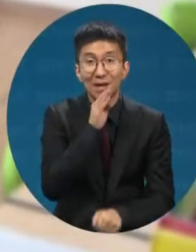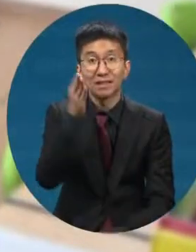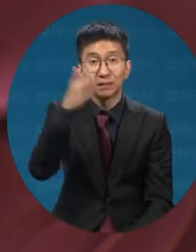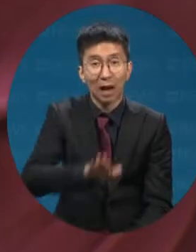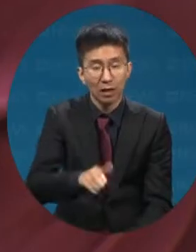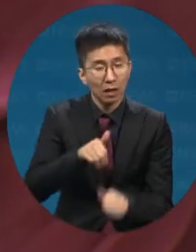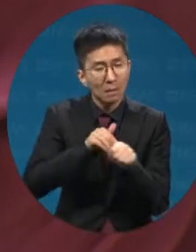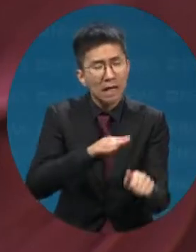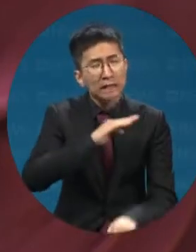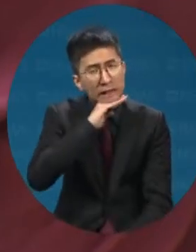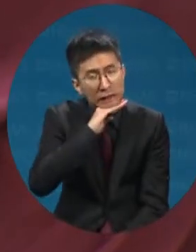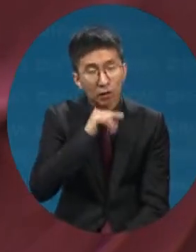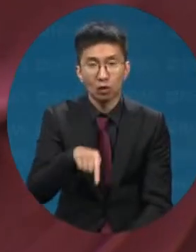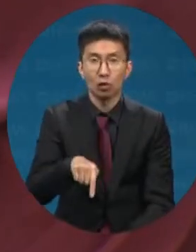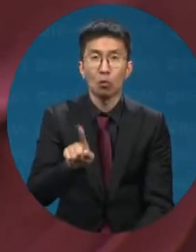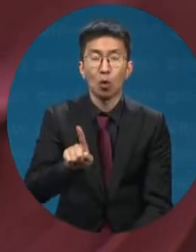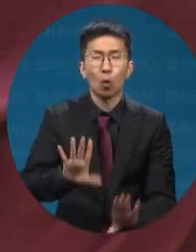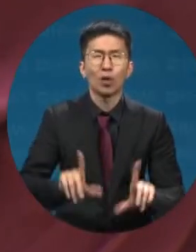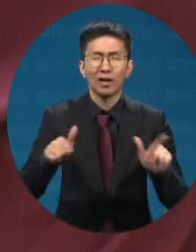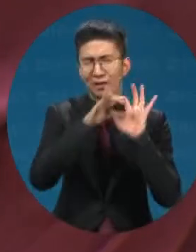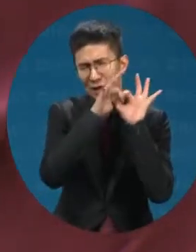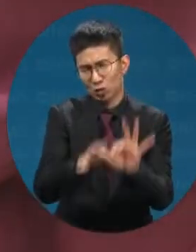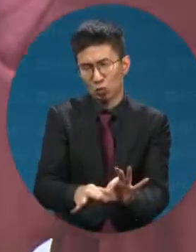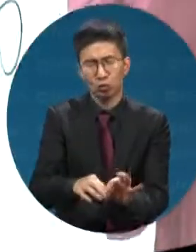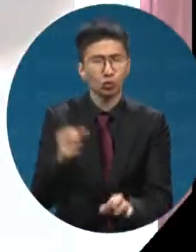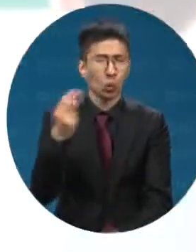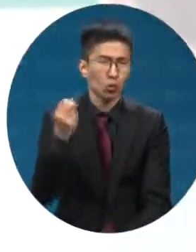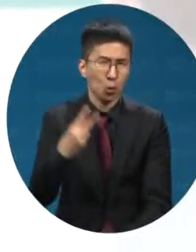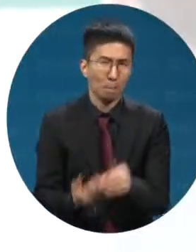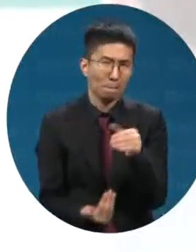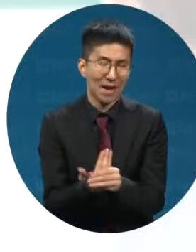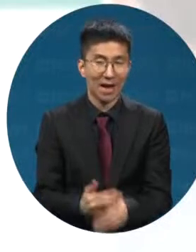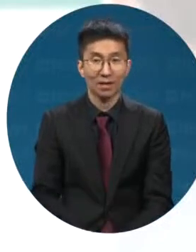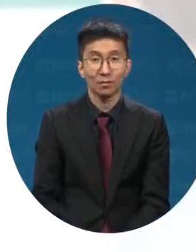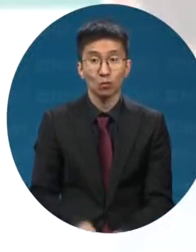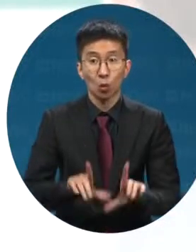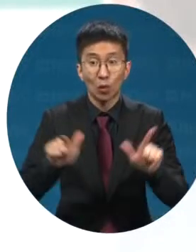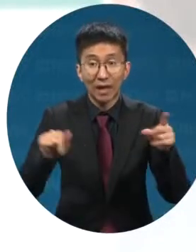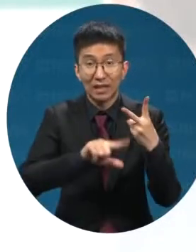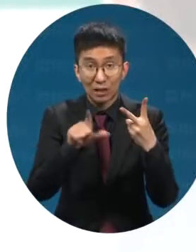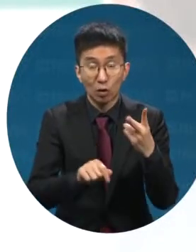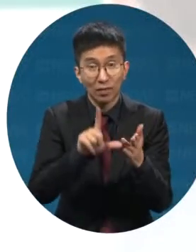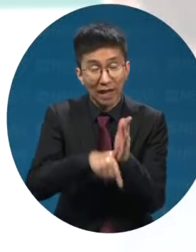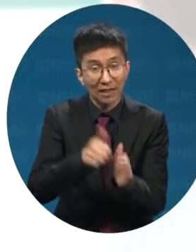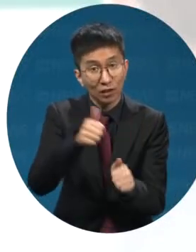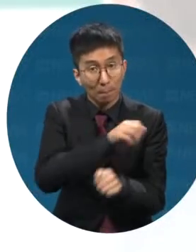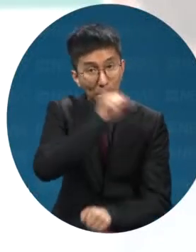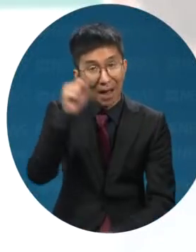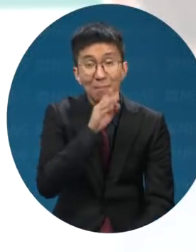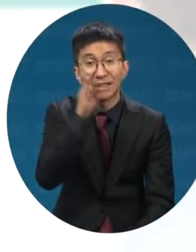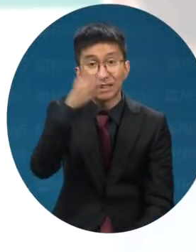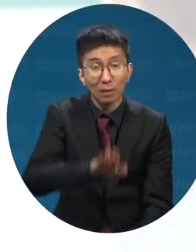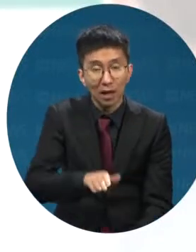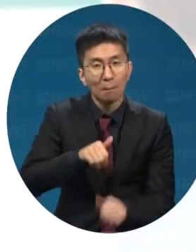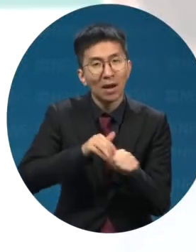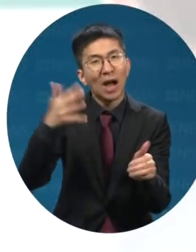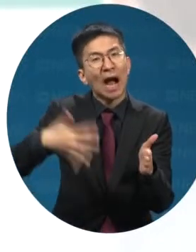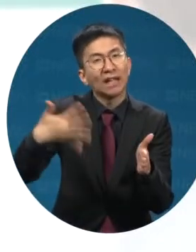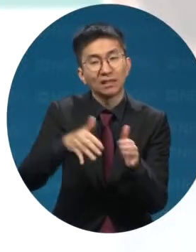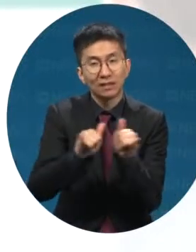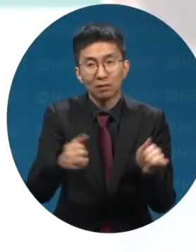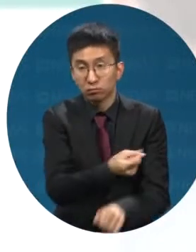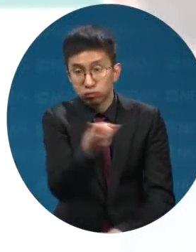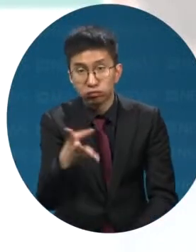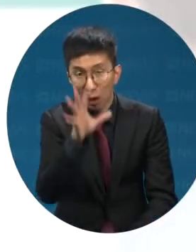발령까지 대기하는 문제는 올해도 반복되고 있습니다 올해 2월 임용시험에 합격했지만 아직 발령을 받지 못한